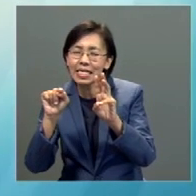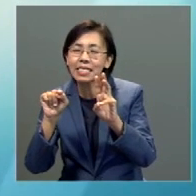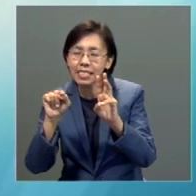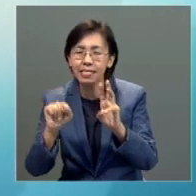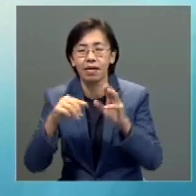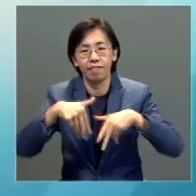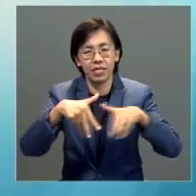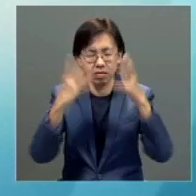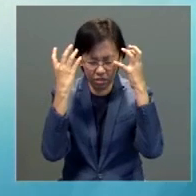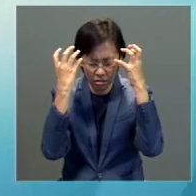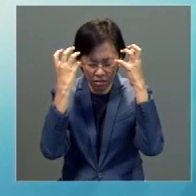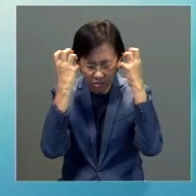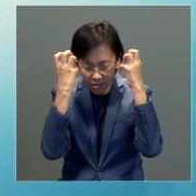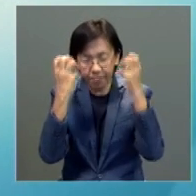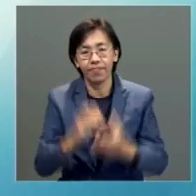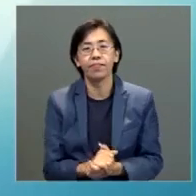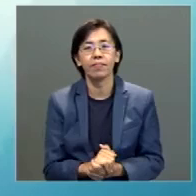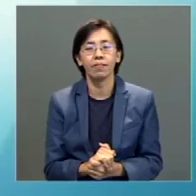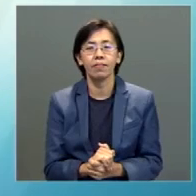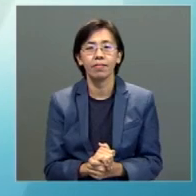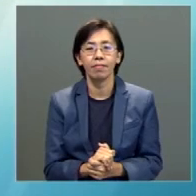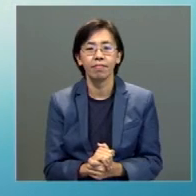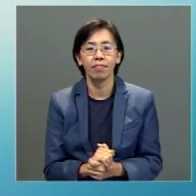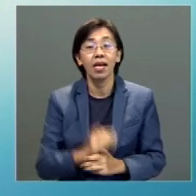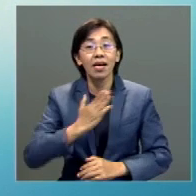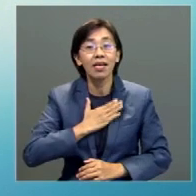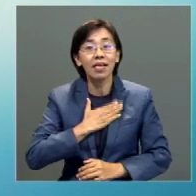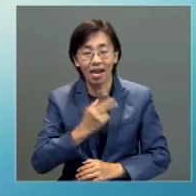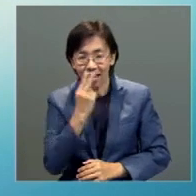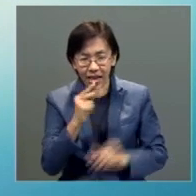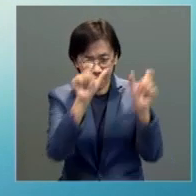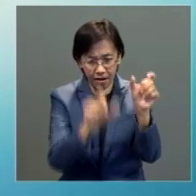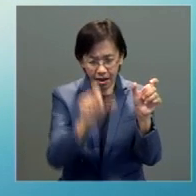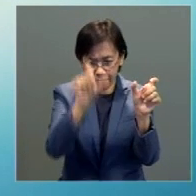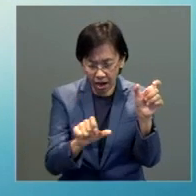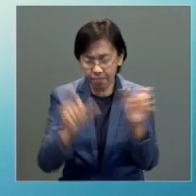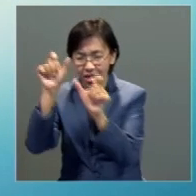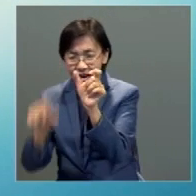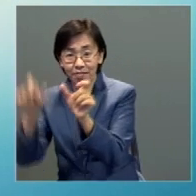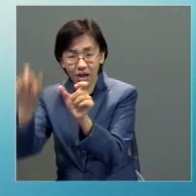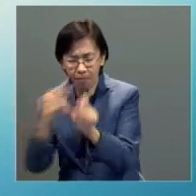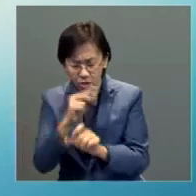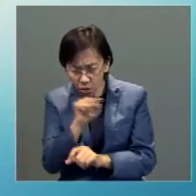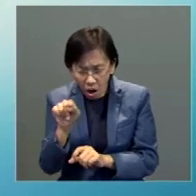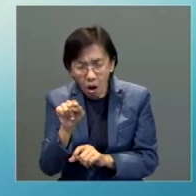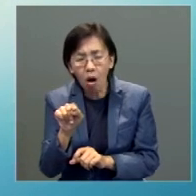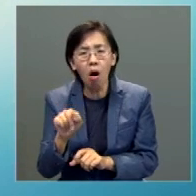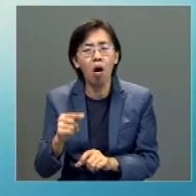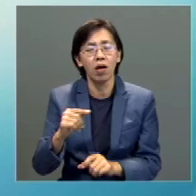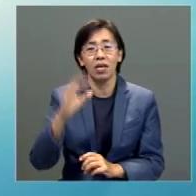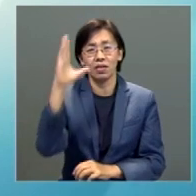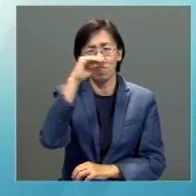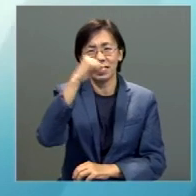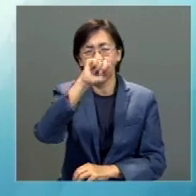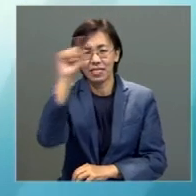ความเครียดก็สอดคล้องกับสิ่งที่เราได้เห็นนะครับในเรื่องของมาตรการการใช้เคอร์ฟิวม